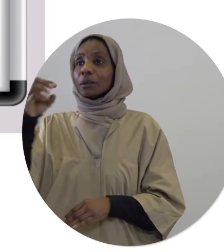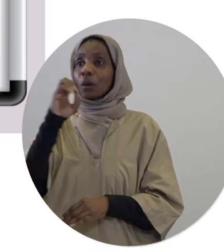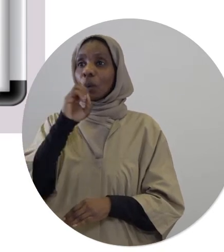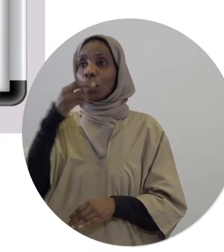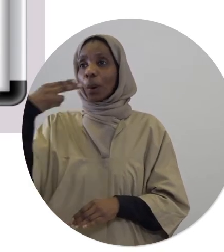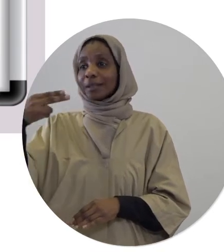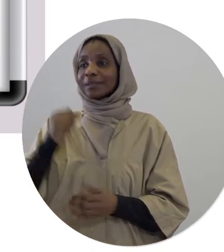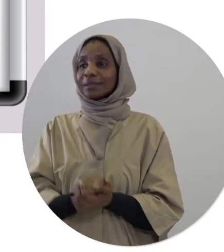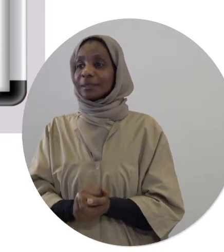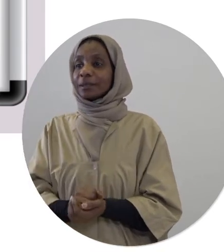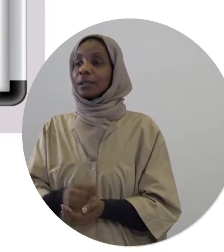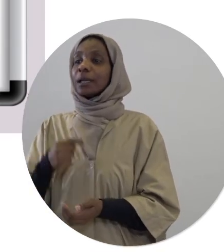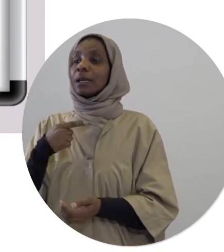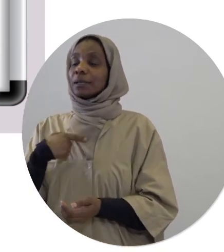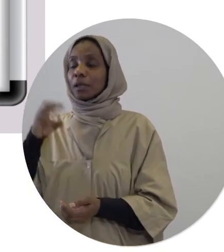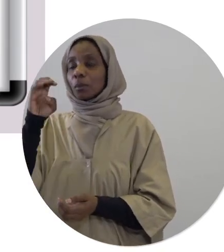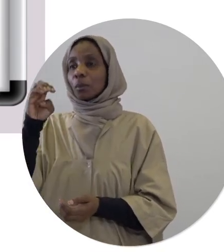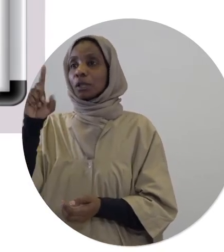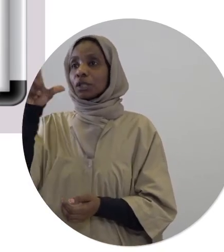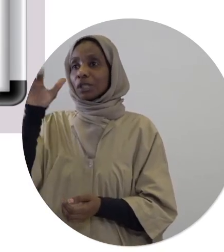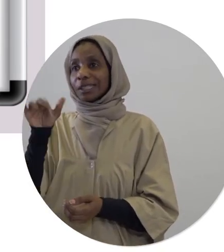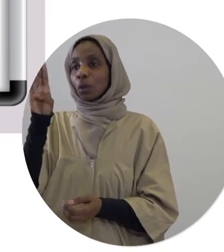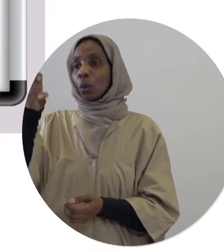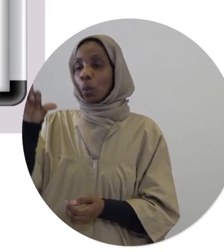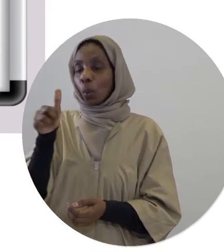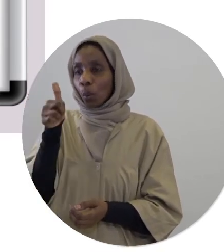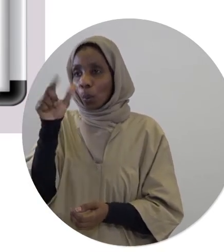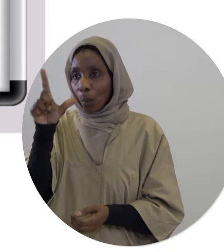كربون، الاسم جيليكول الإيثيلين أو